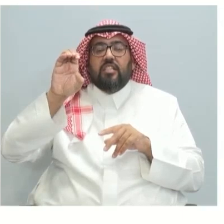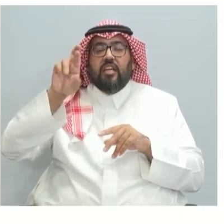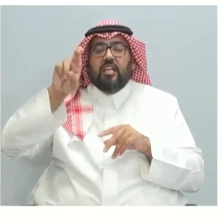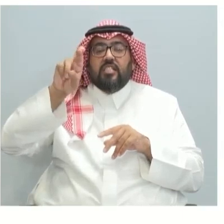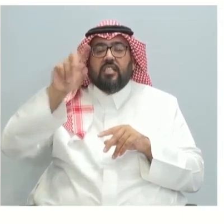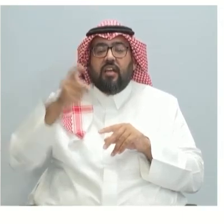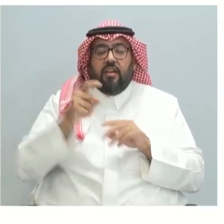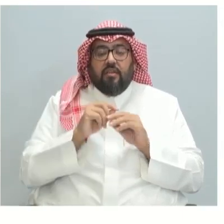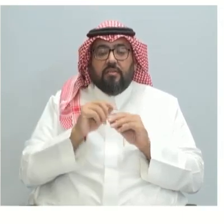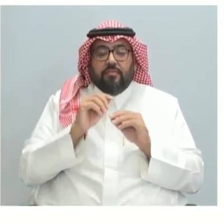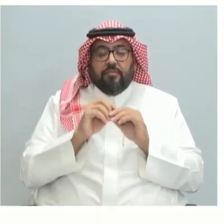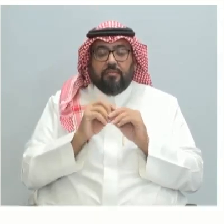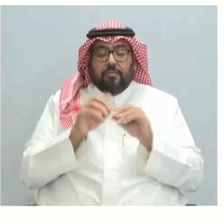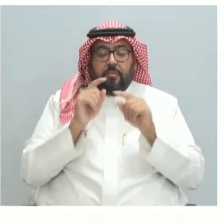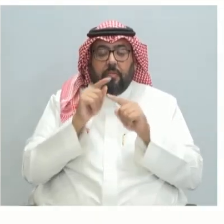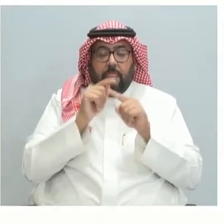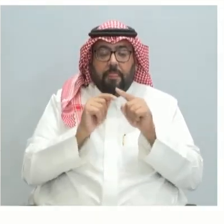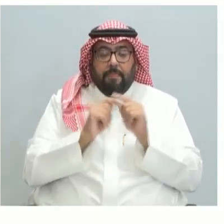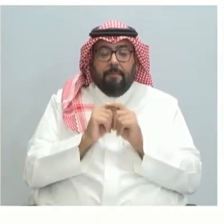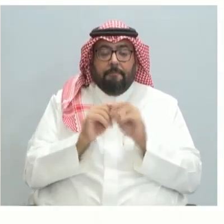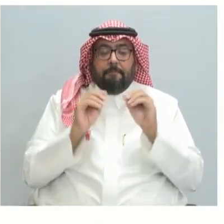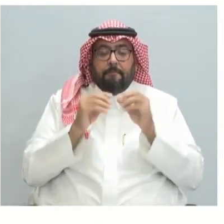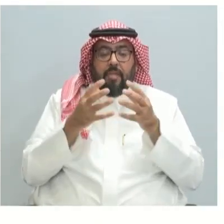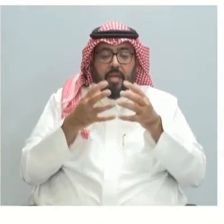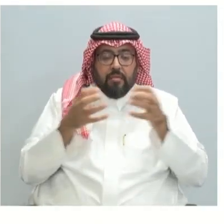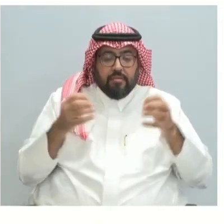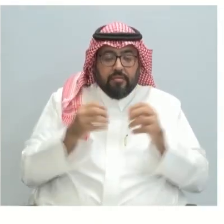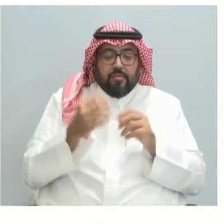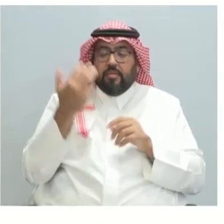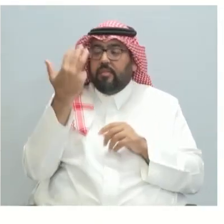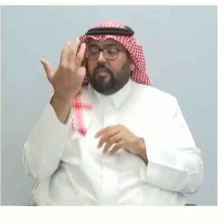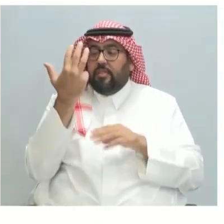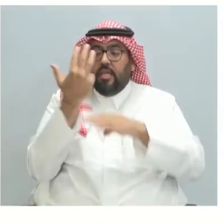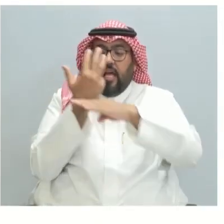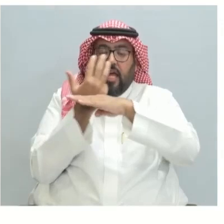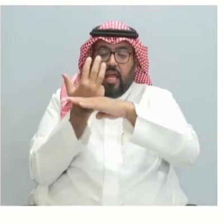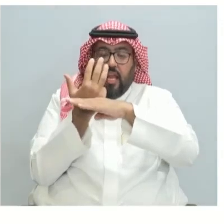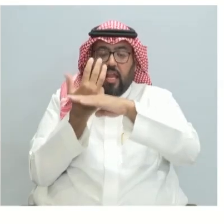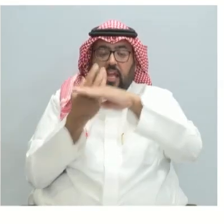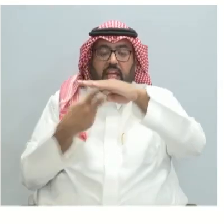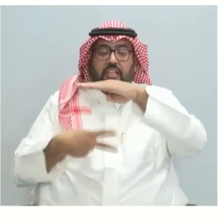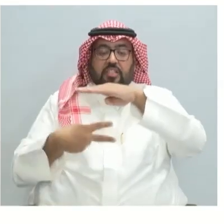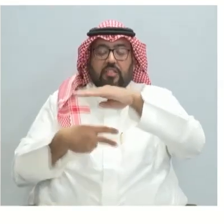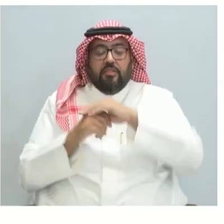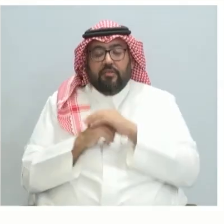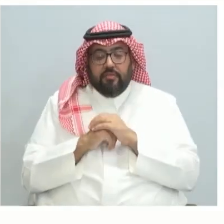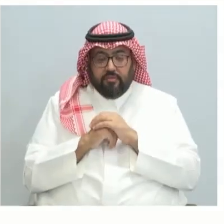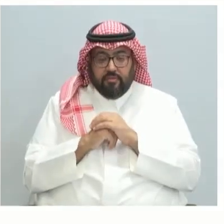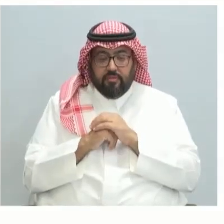ككسر اعتيادي وبالتبسيط هي تسعه على عشرين